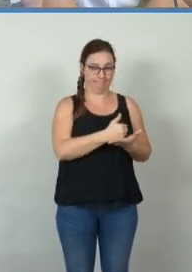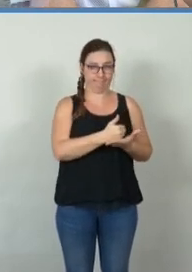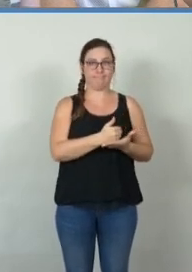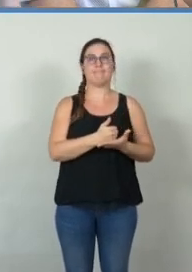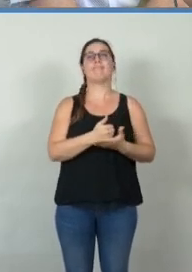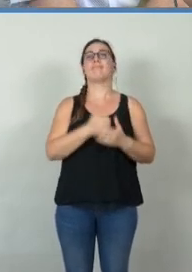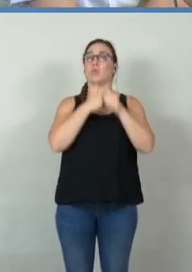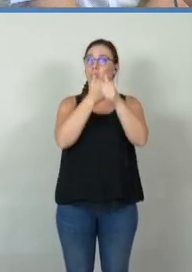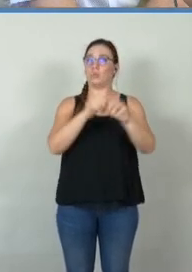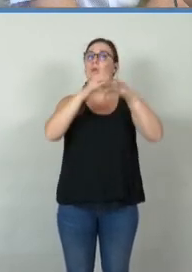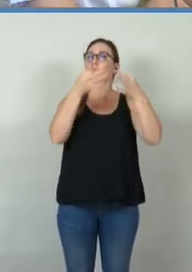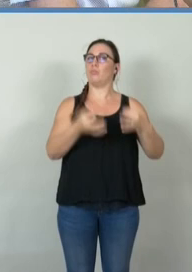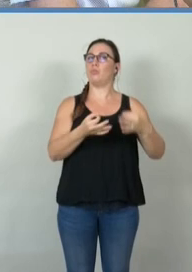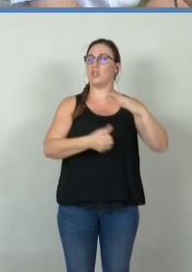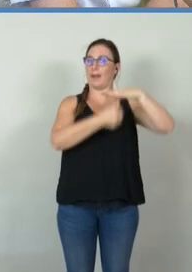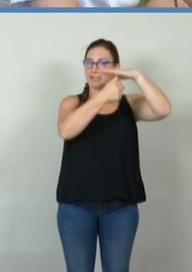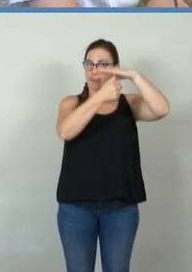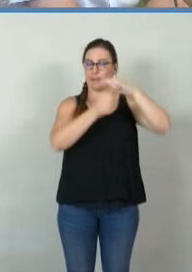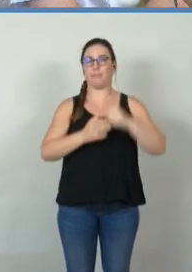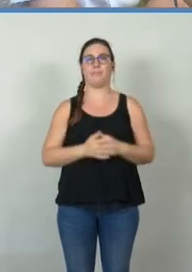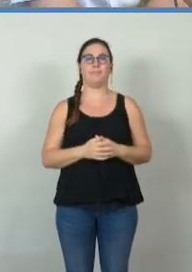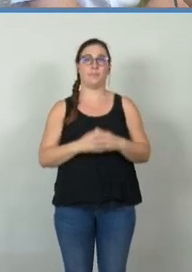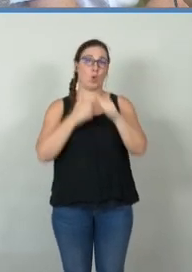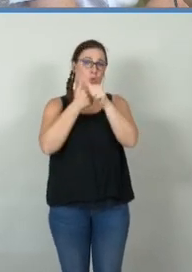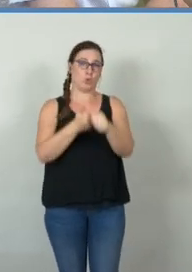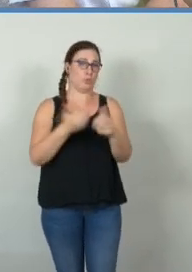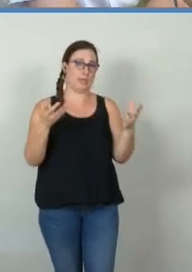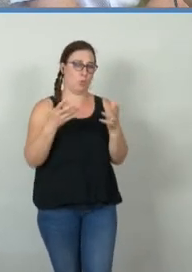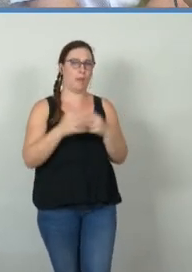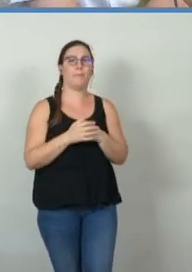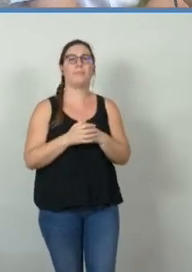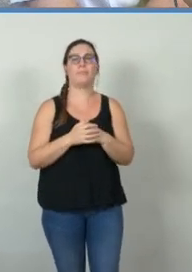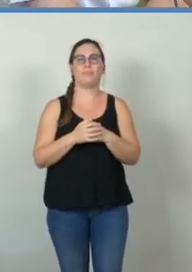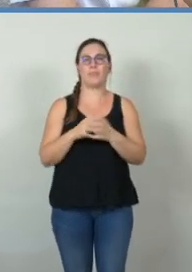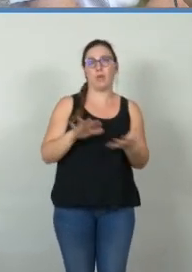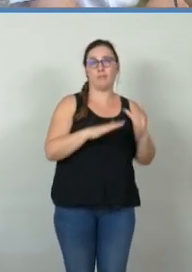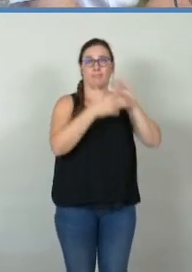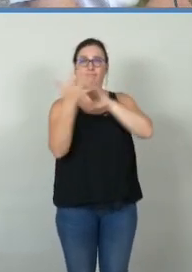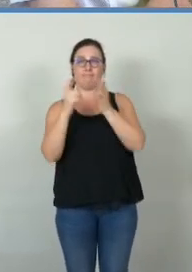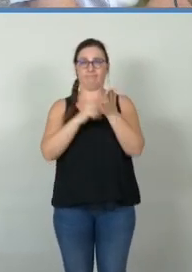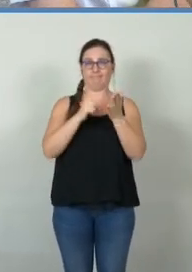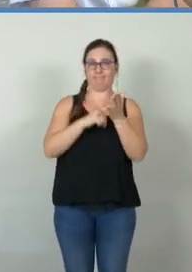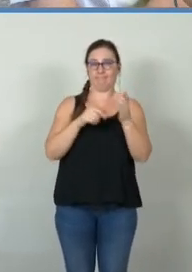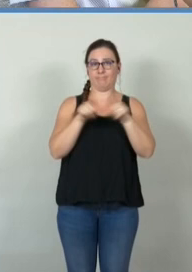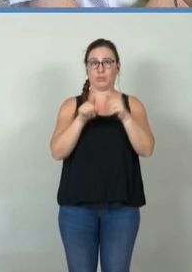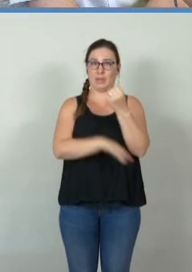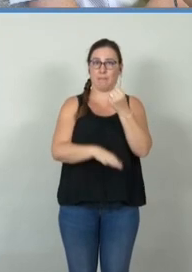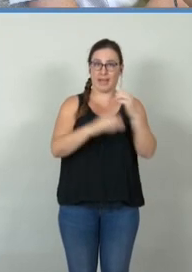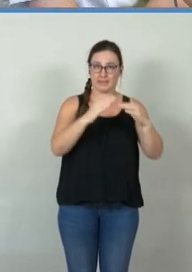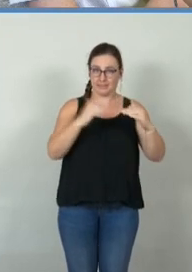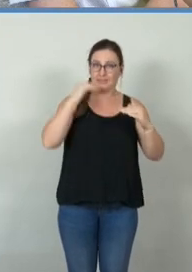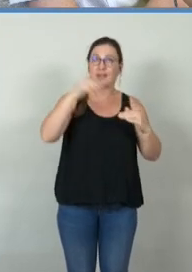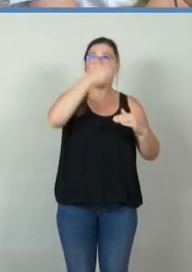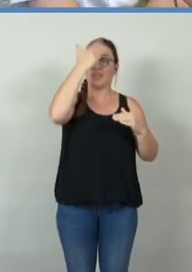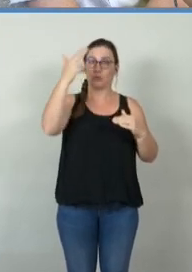principal c'est lié à l'évolution de la fiscalité par l'évolution des bases l'évolution nationale